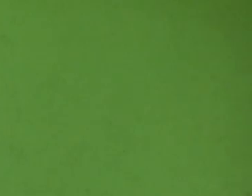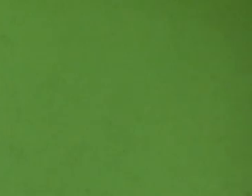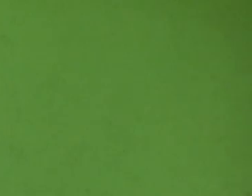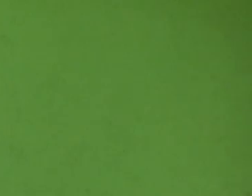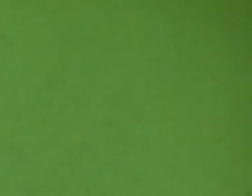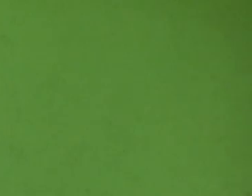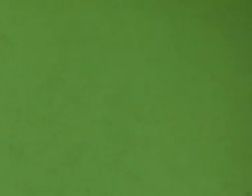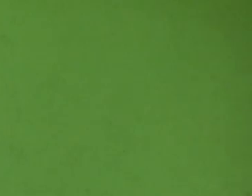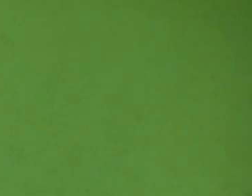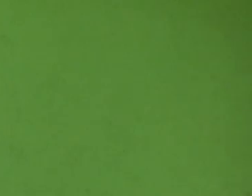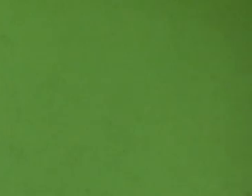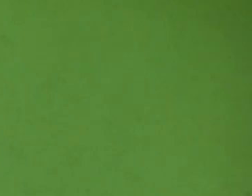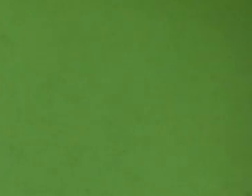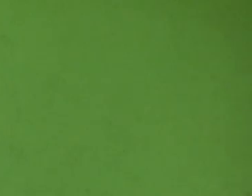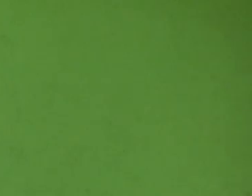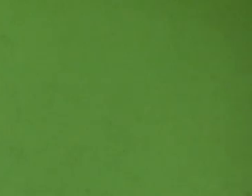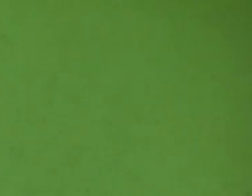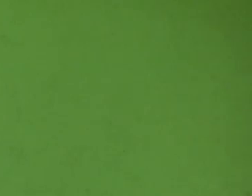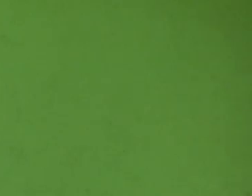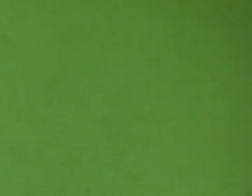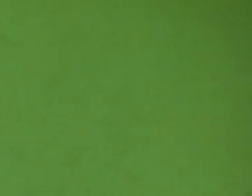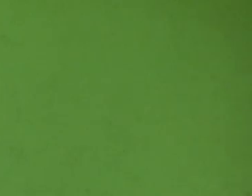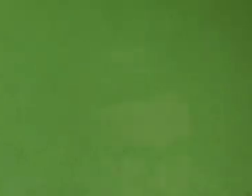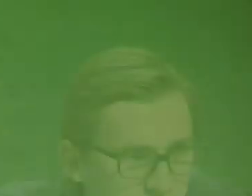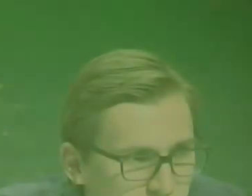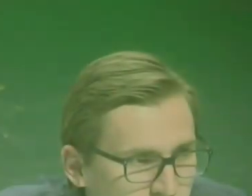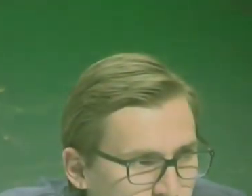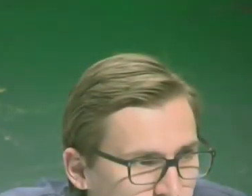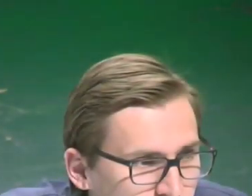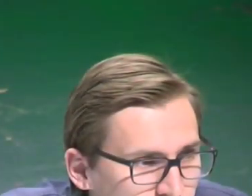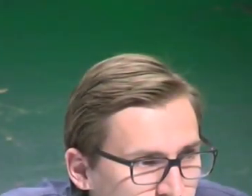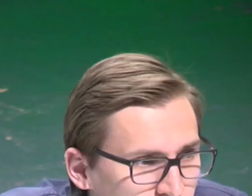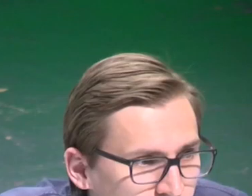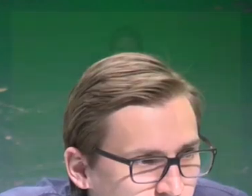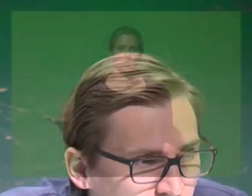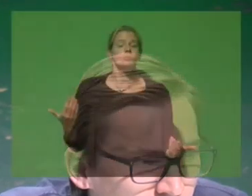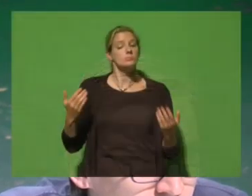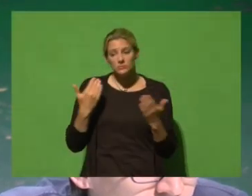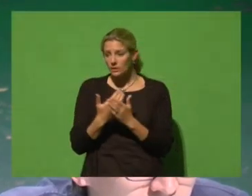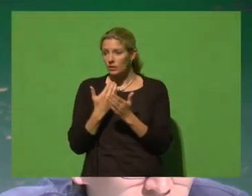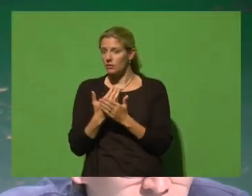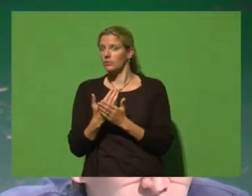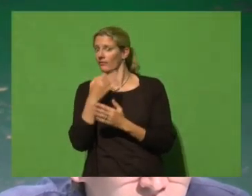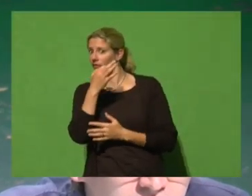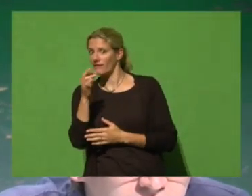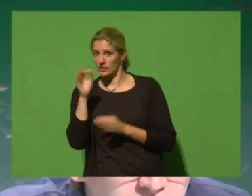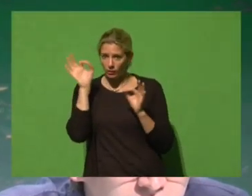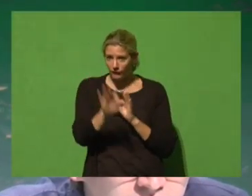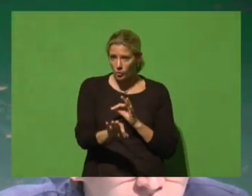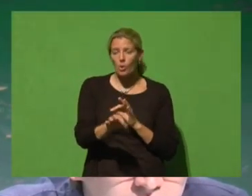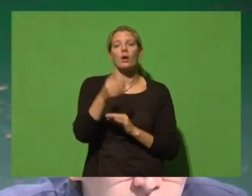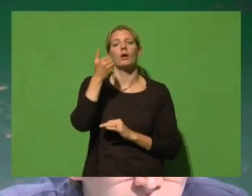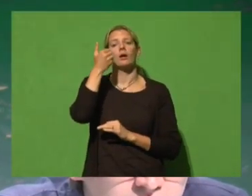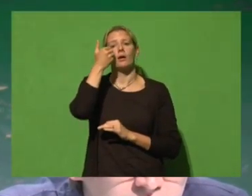und die Rechnungsprüfungskommission empfehlen die Entlastung des Landesvorstands. Deswegen bitte ich euch um Zustimmung, wenn ihr zustimmen könnt,